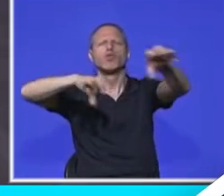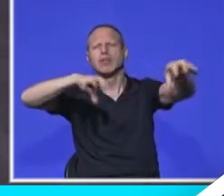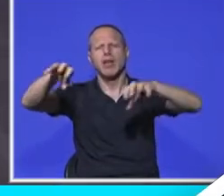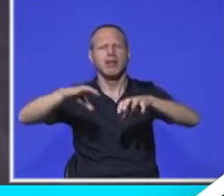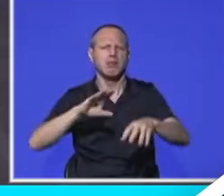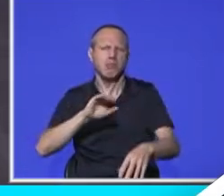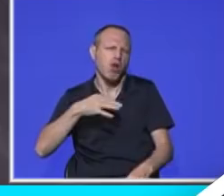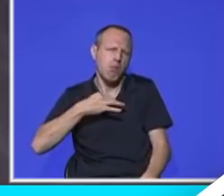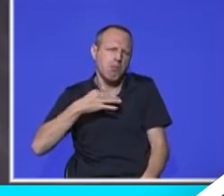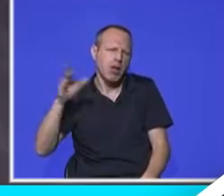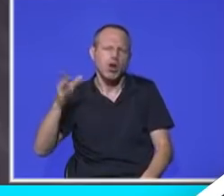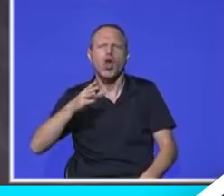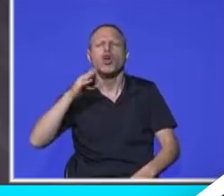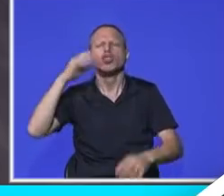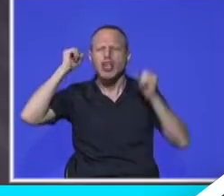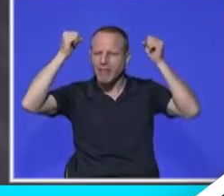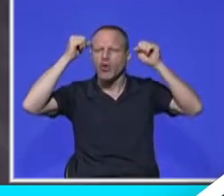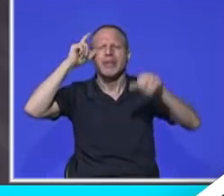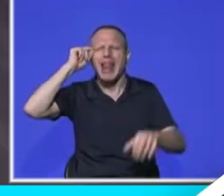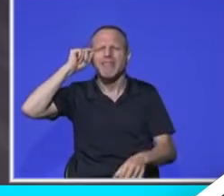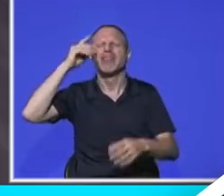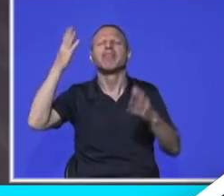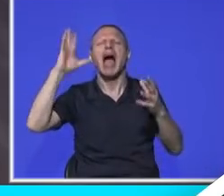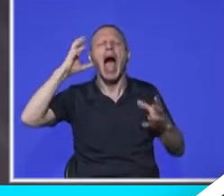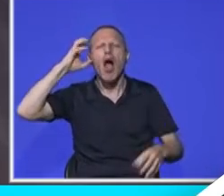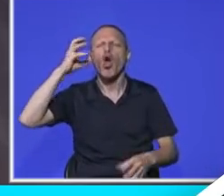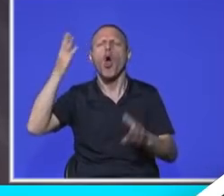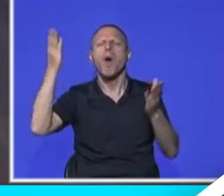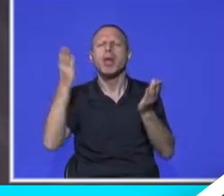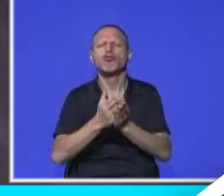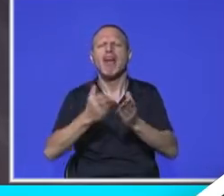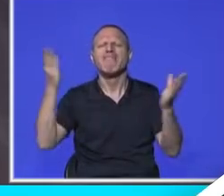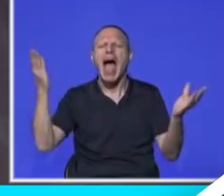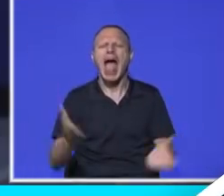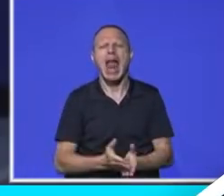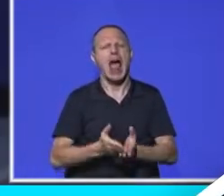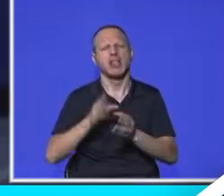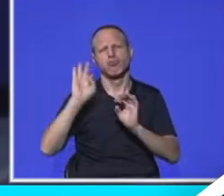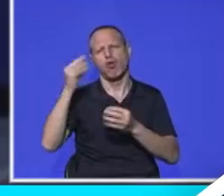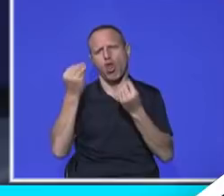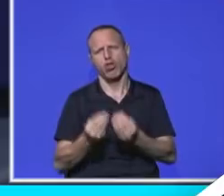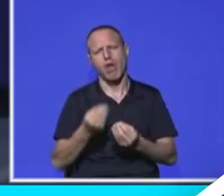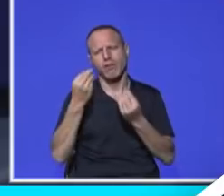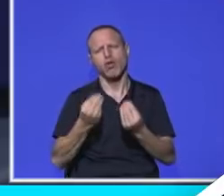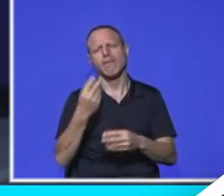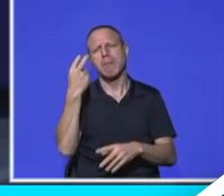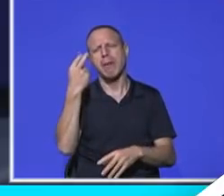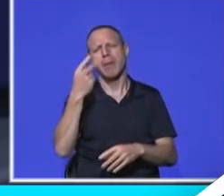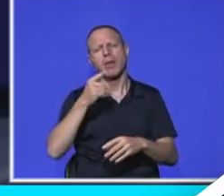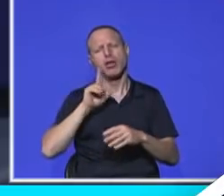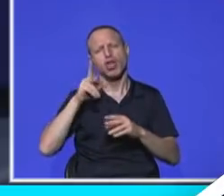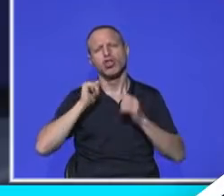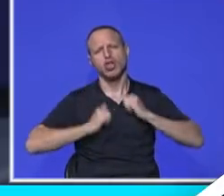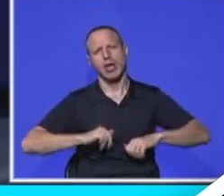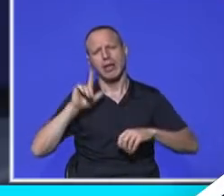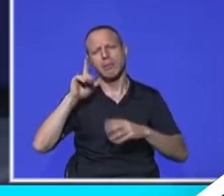שיפגינו בתל אביב ובעכו ובבאר שבע ובאילת, מבחינתו זה טוב. עכשיו, זה טוב פעמיים. קודם כל יש שקט ליד הבית, לא